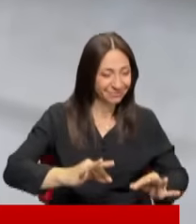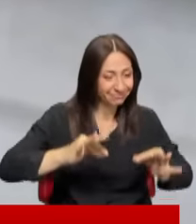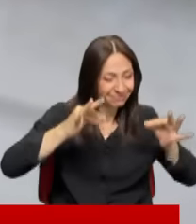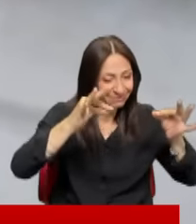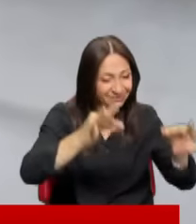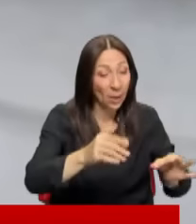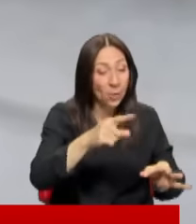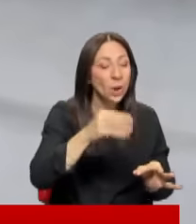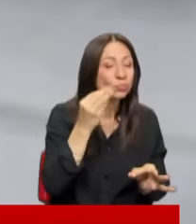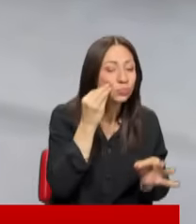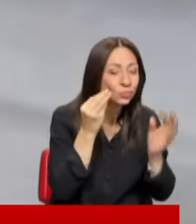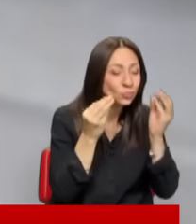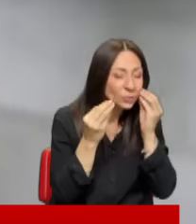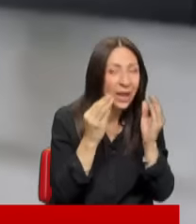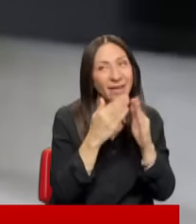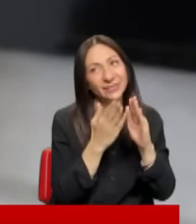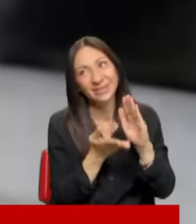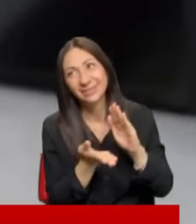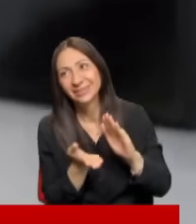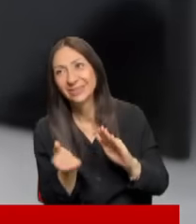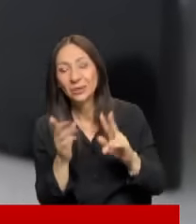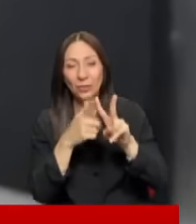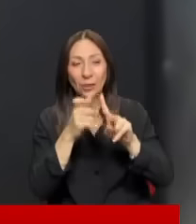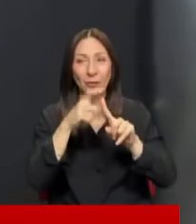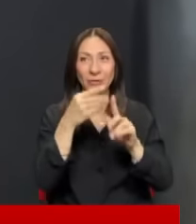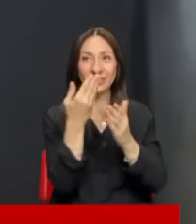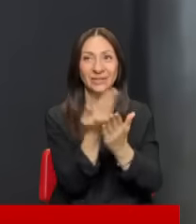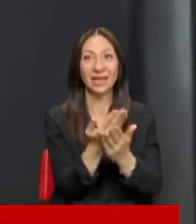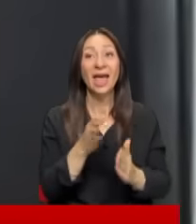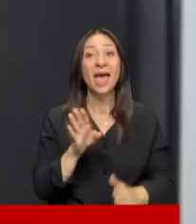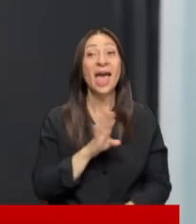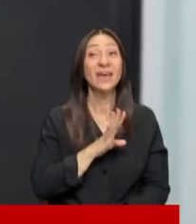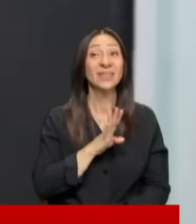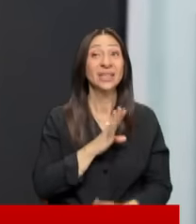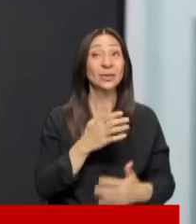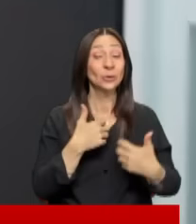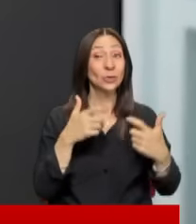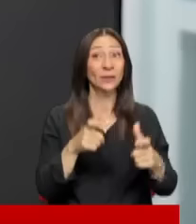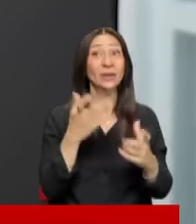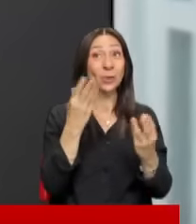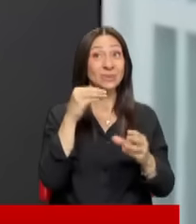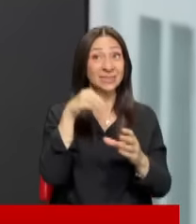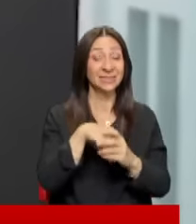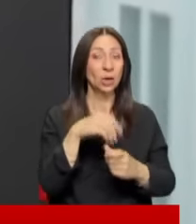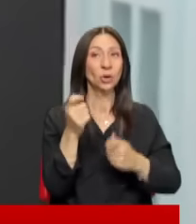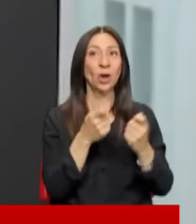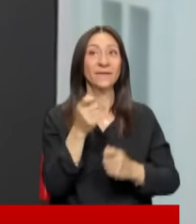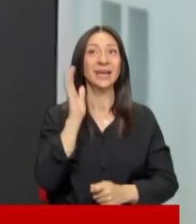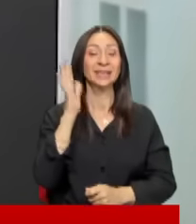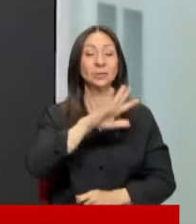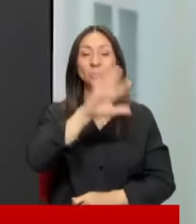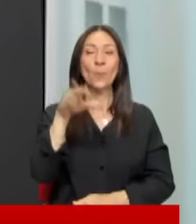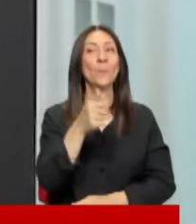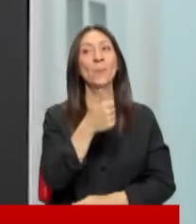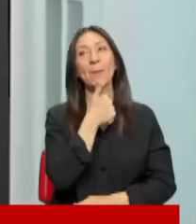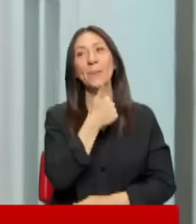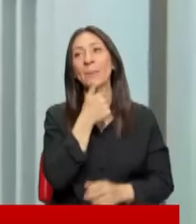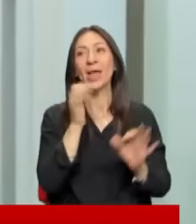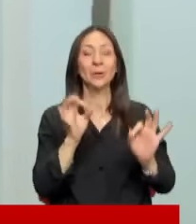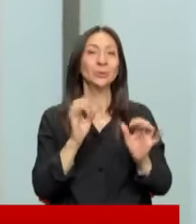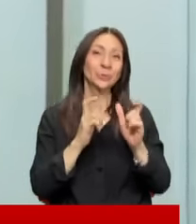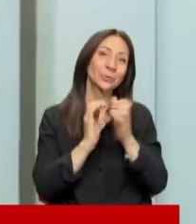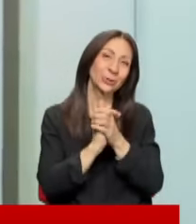örtüyor, onları öpüyor ve evden ayrılırken not bırakıyor. Evlatların güvende olması için görevde olan tüm babaların